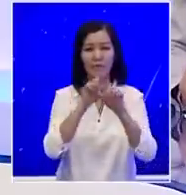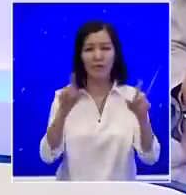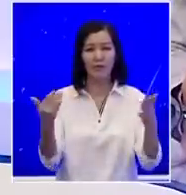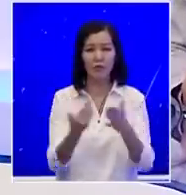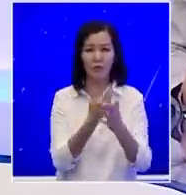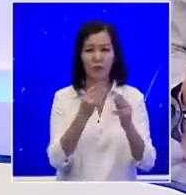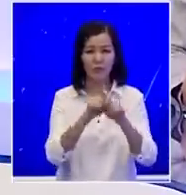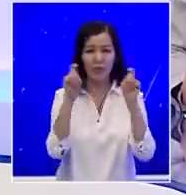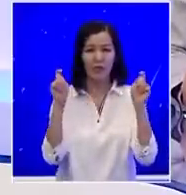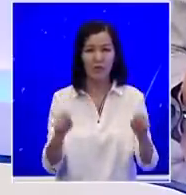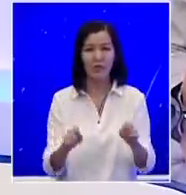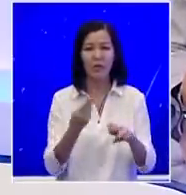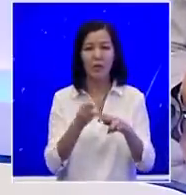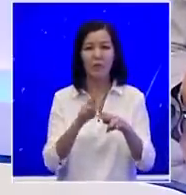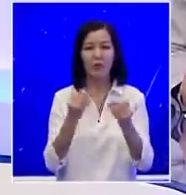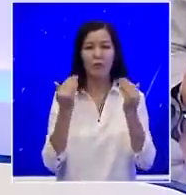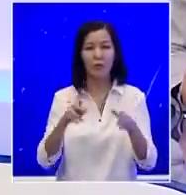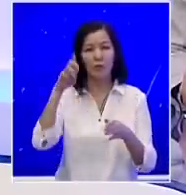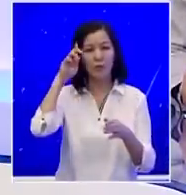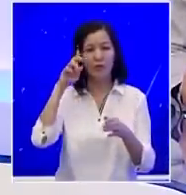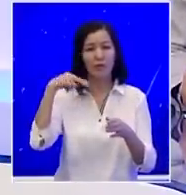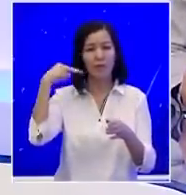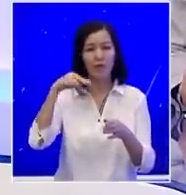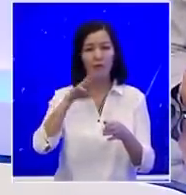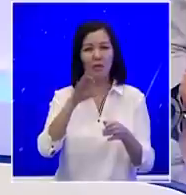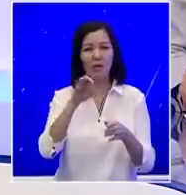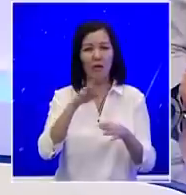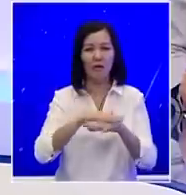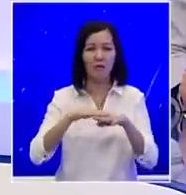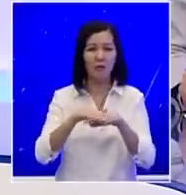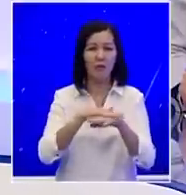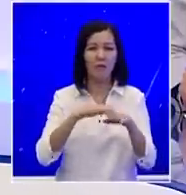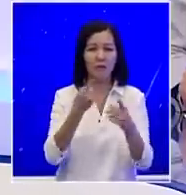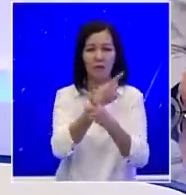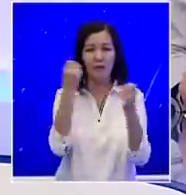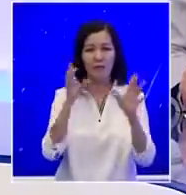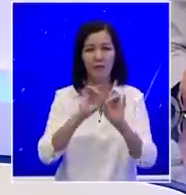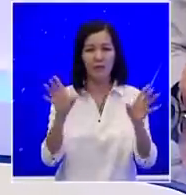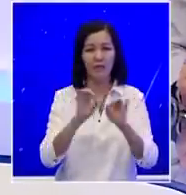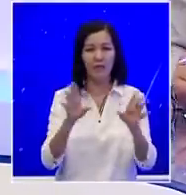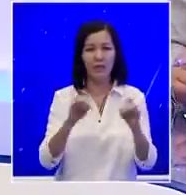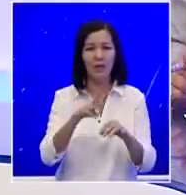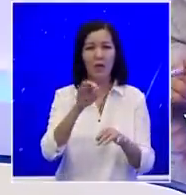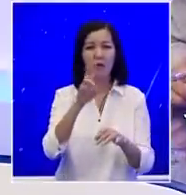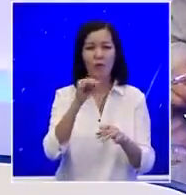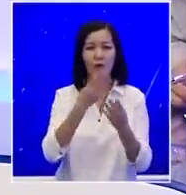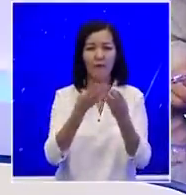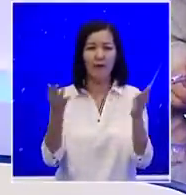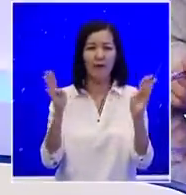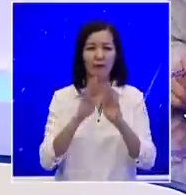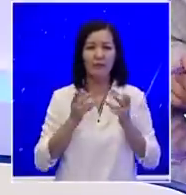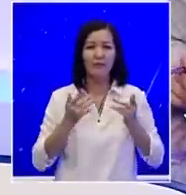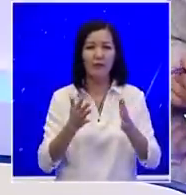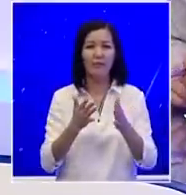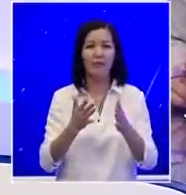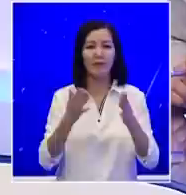нысан жұмысын қайта бастайды. Бұл туралы бүгін мемлекет басшысының халыққа ресми мәлімдемесінде айтылды. Қасым-Жомарт Тоқаев карантин